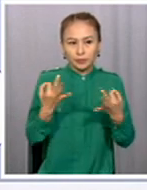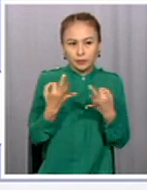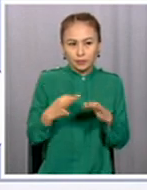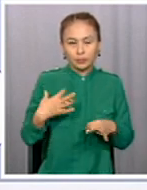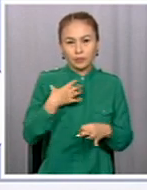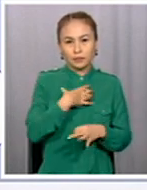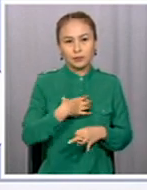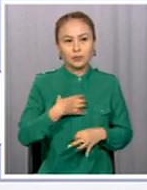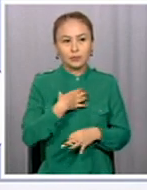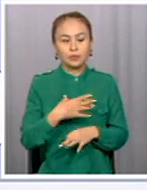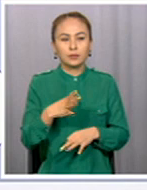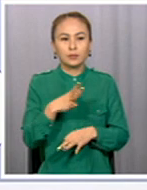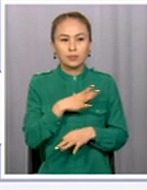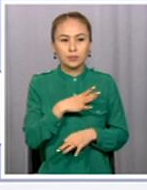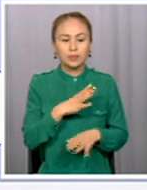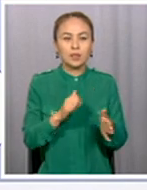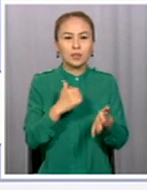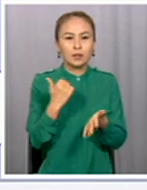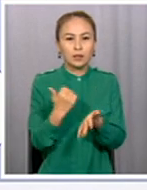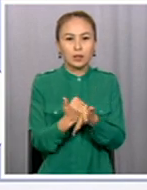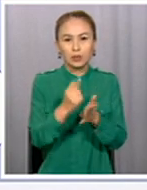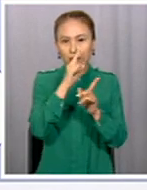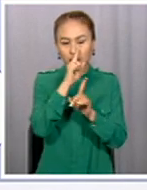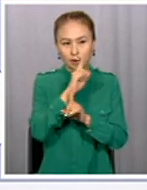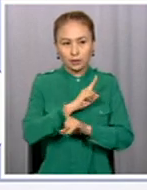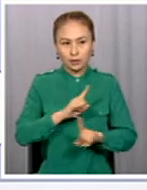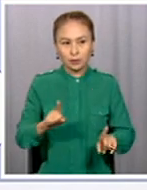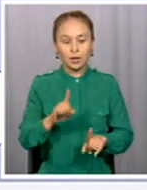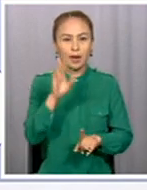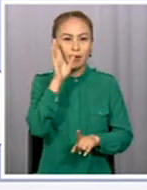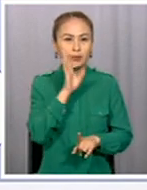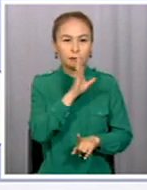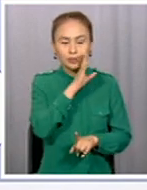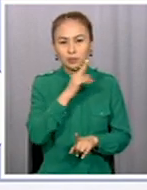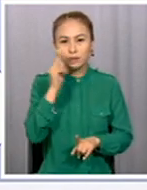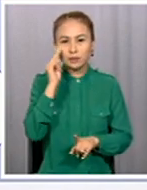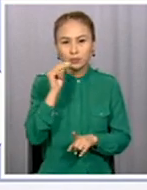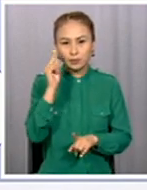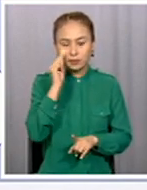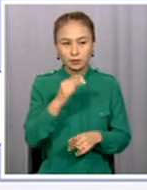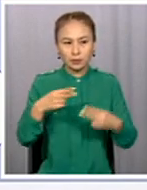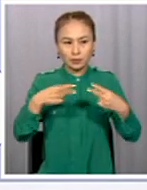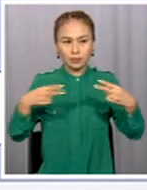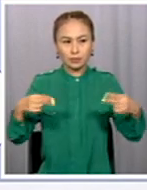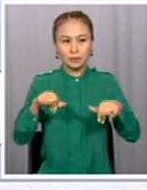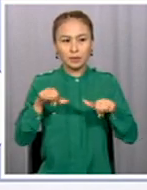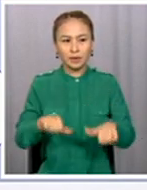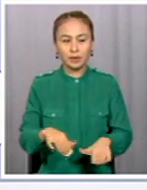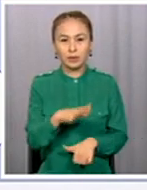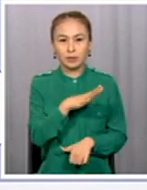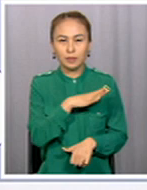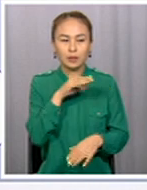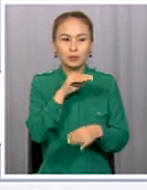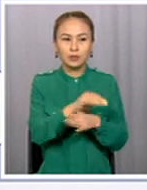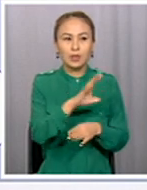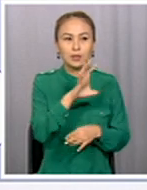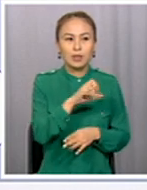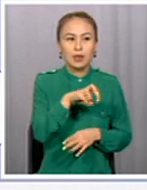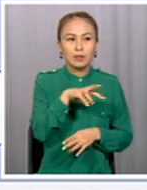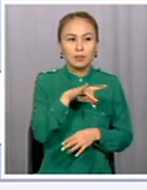негізінде қалыптасты. Басты ерекшелігі әйелдер ерлермен тең құқылы болды. Және сармат